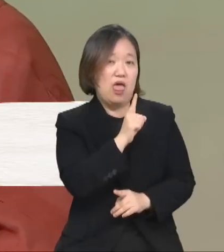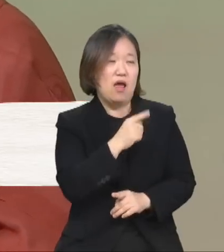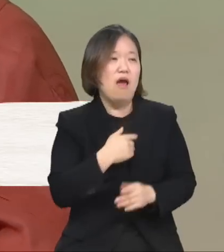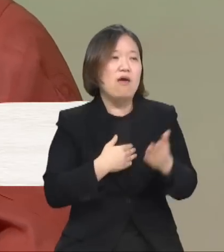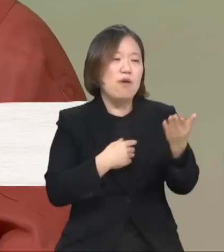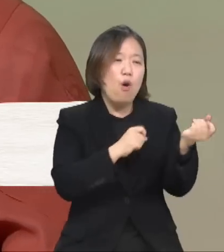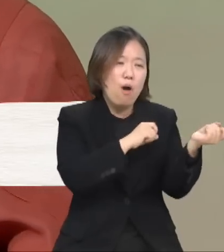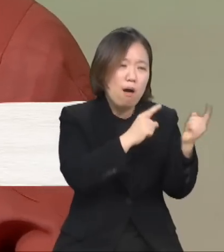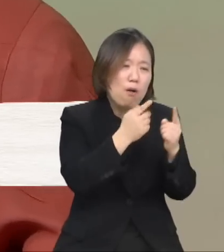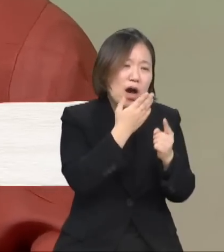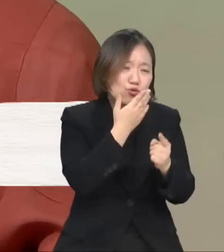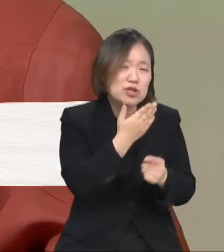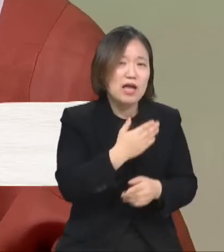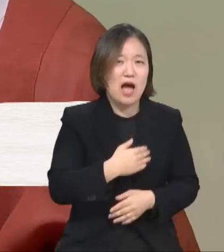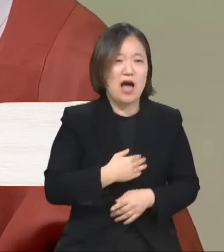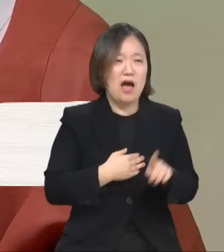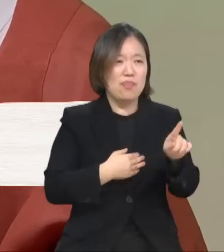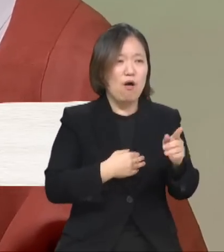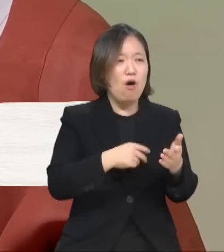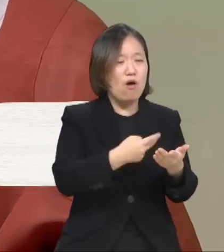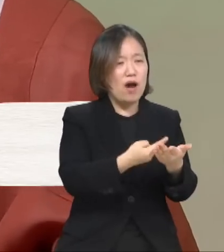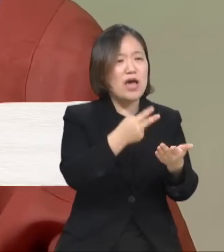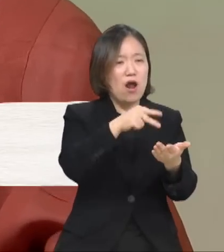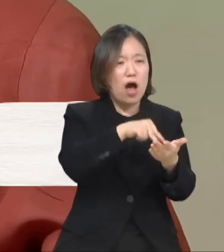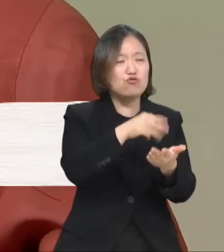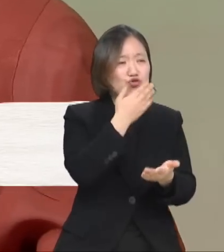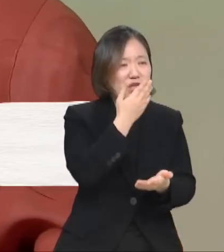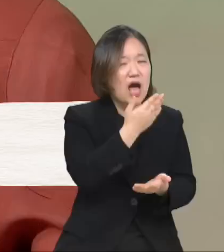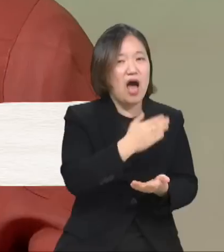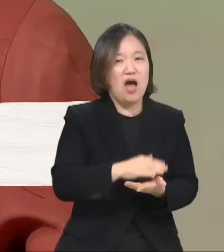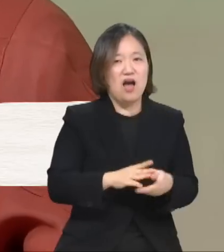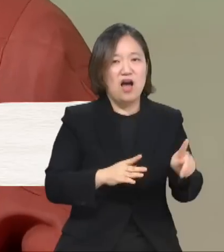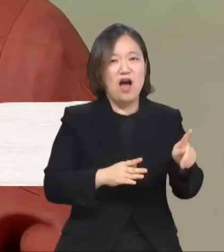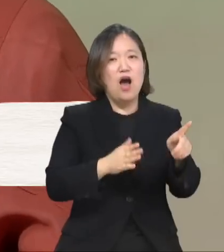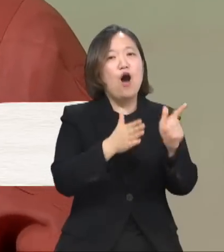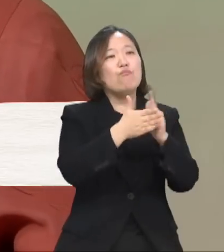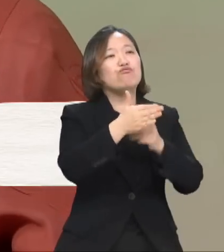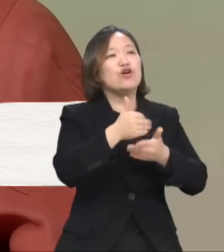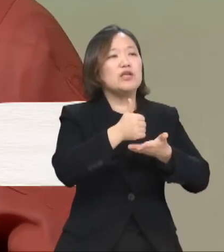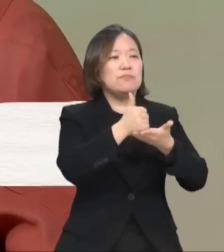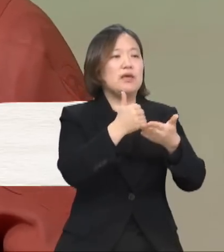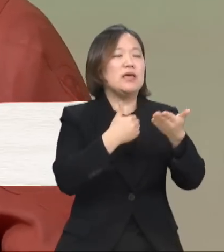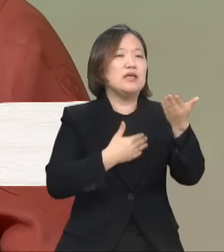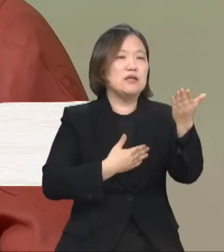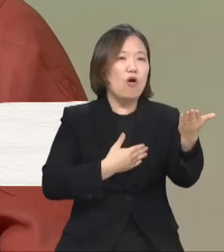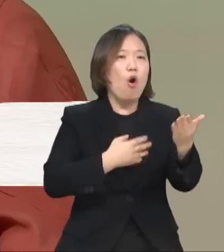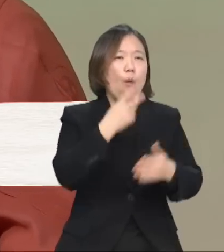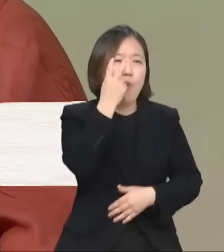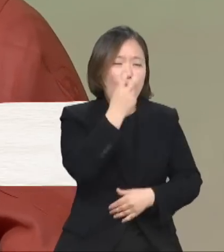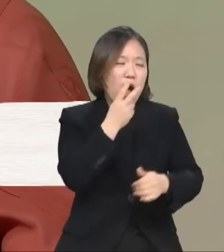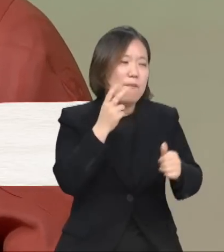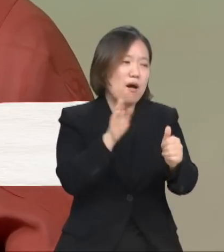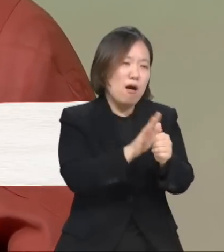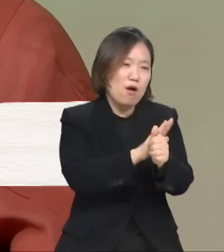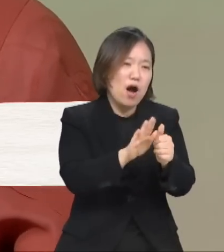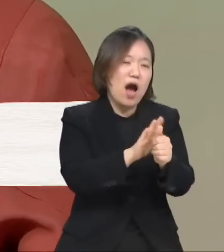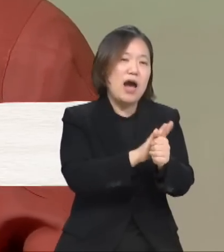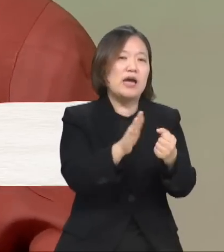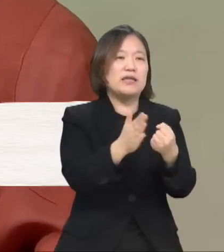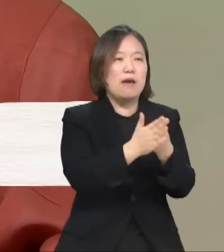깨어난다 너는 일어난다 부처님께서 너를 일어나게 해 주신다고